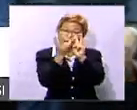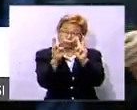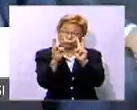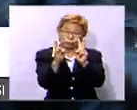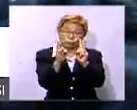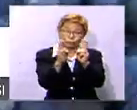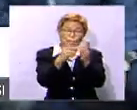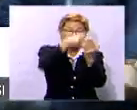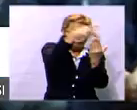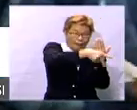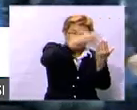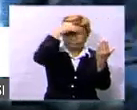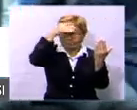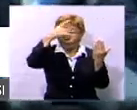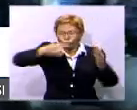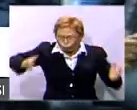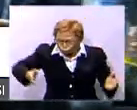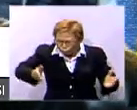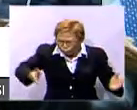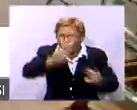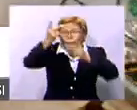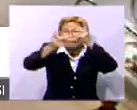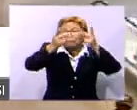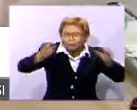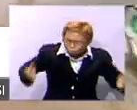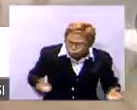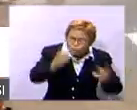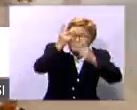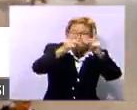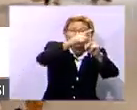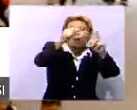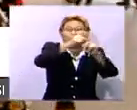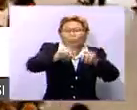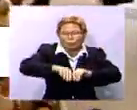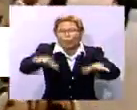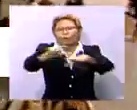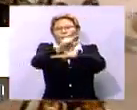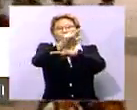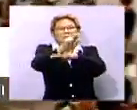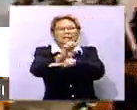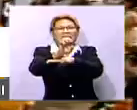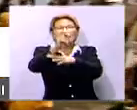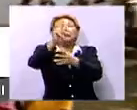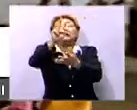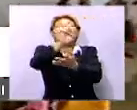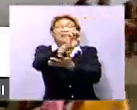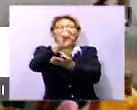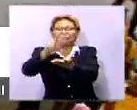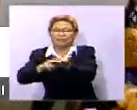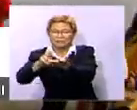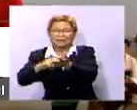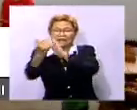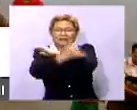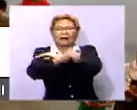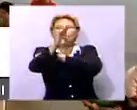antara inisiatif yang diumumkan untuk menggalakkan sektor pelancongan termasuk meluaskan penggunaan e-visa ke negara di rantau Balkan dan